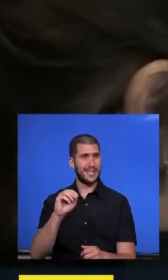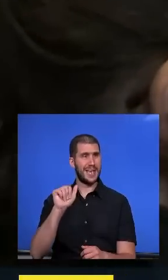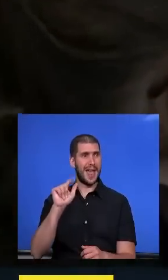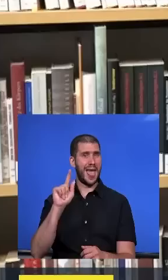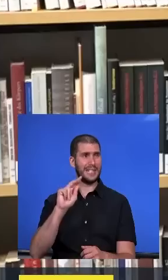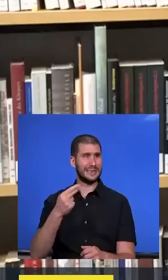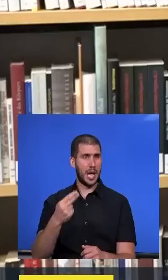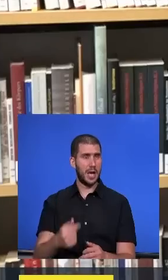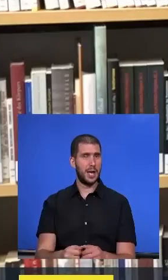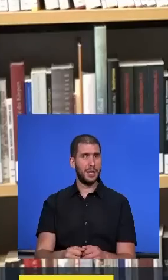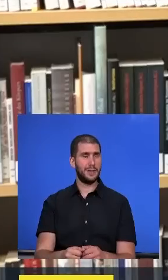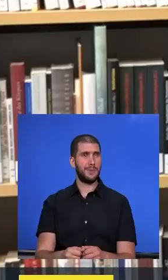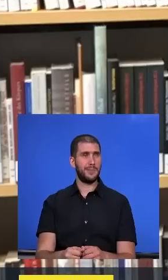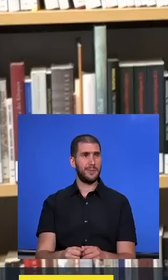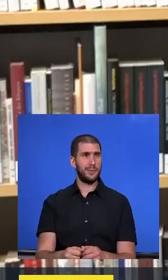to Elsa.